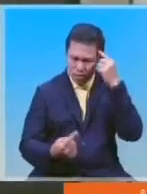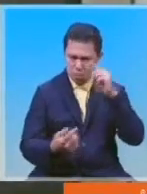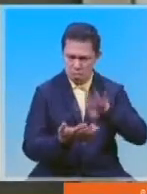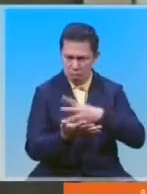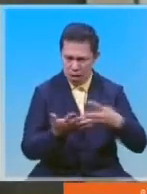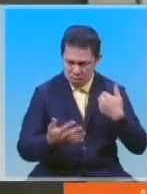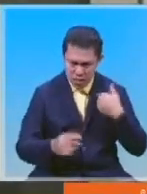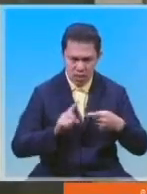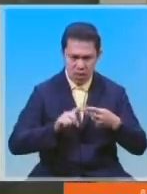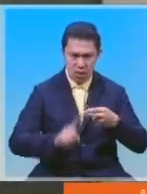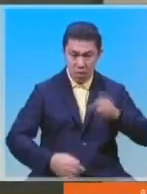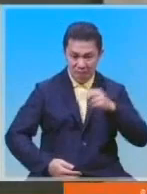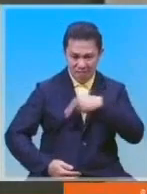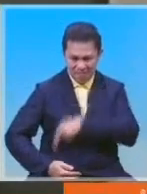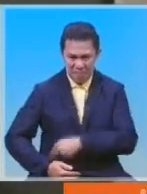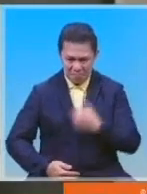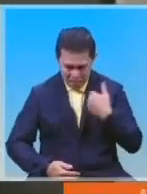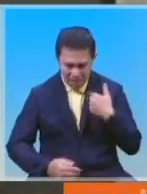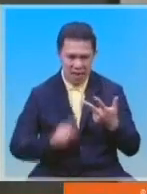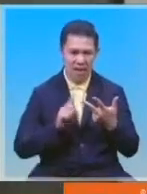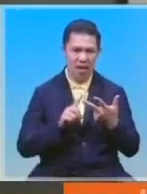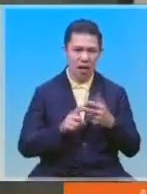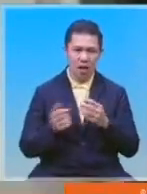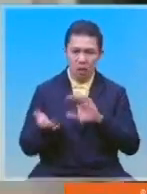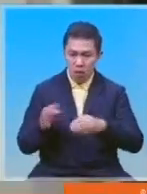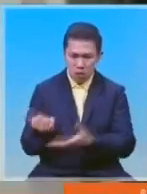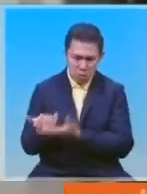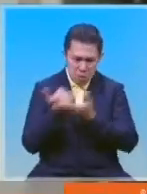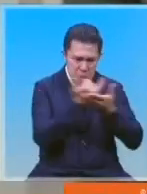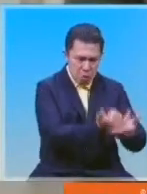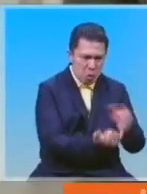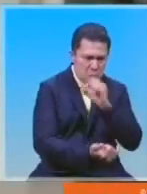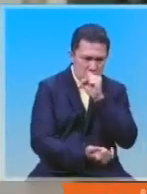นะครับพร้อมกับมีการซ่อนเร้นศพเพื่อนอำพรางคดีครับม.ค